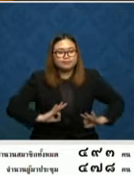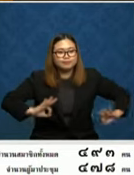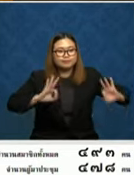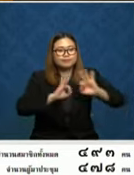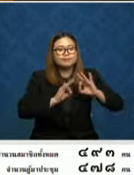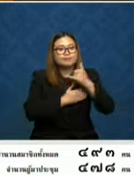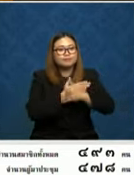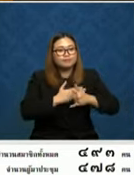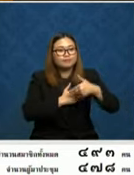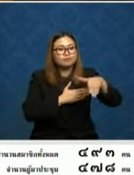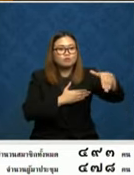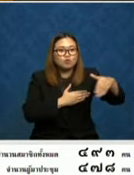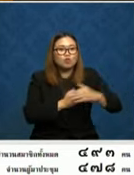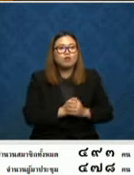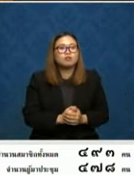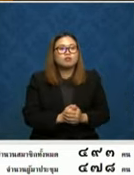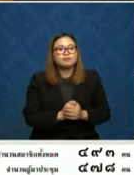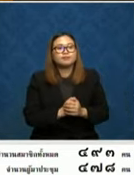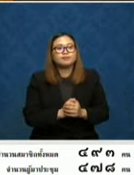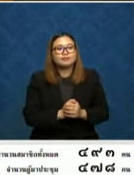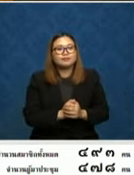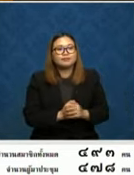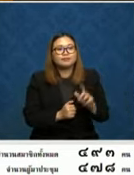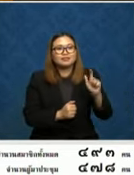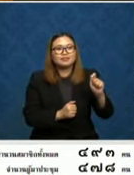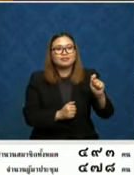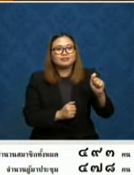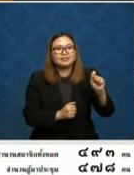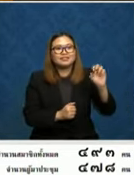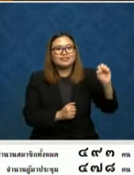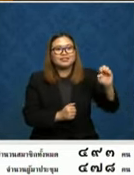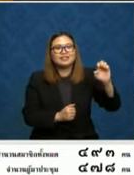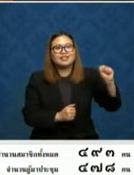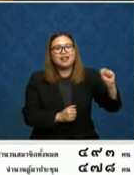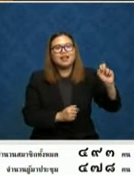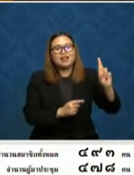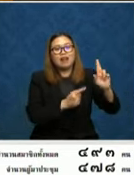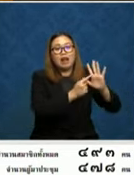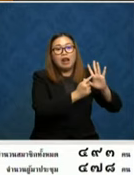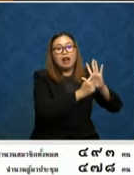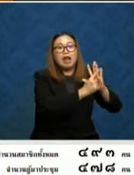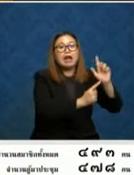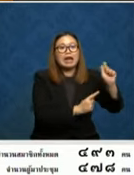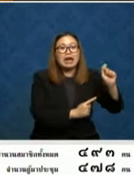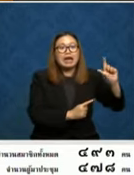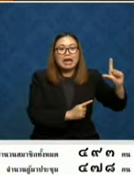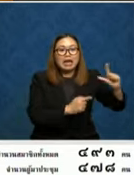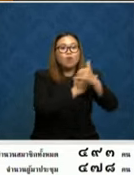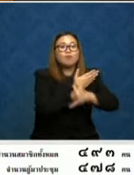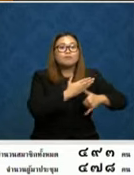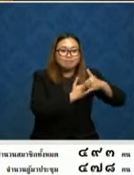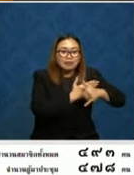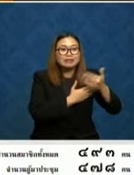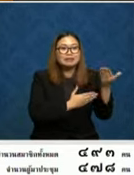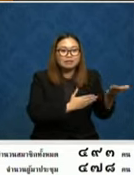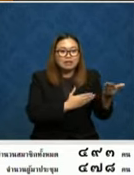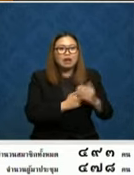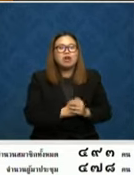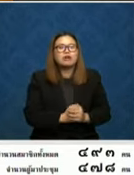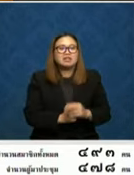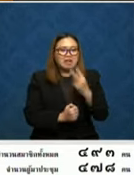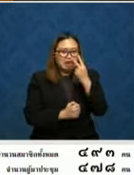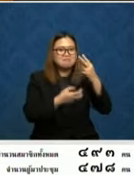มาอย่างเช่นกรณีของอิสราเอลก็เป็นการดำเนินการในส่วนนี้รวมถึงการตัดงบกลางบางส่วนเนี่ยเข้าไปเติมเพื่อให้ภารกิจ